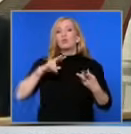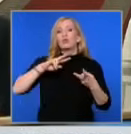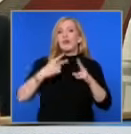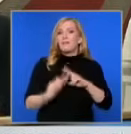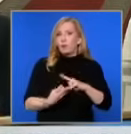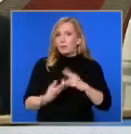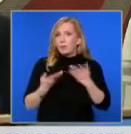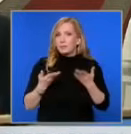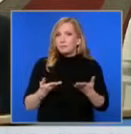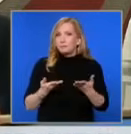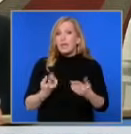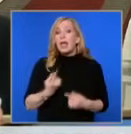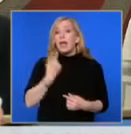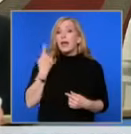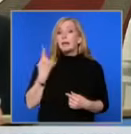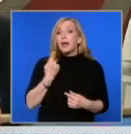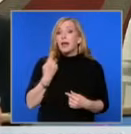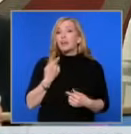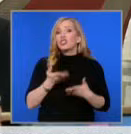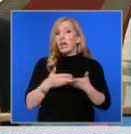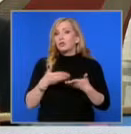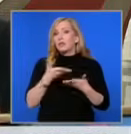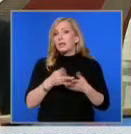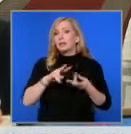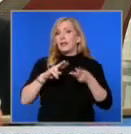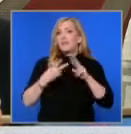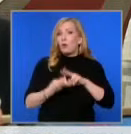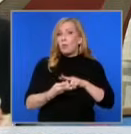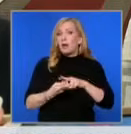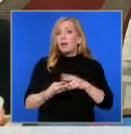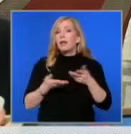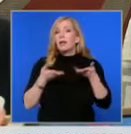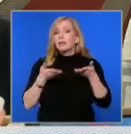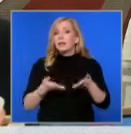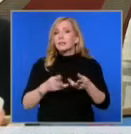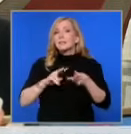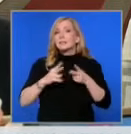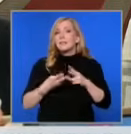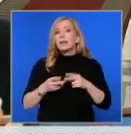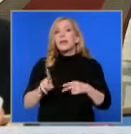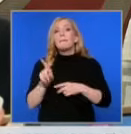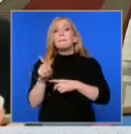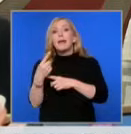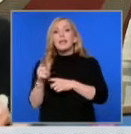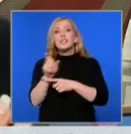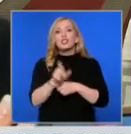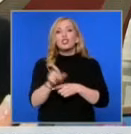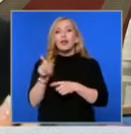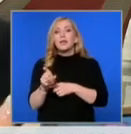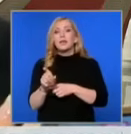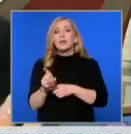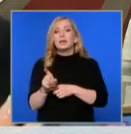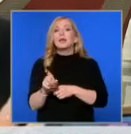реформа. И една от част от тази реформа е смяна на мениджъри, които